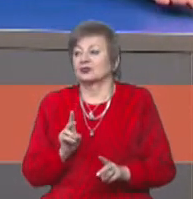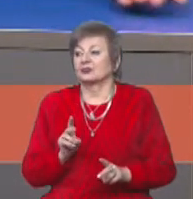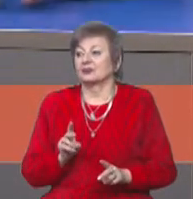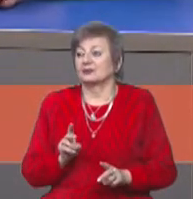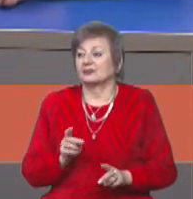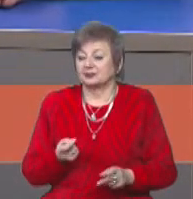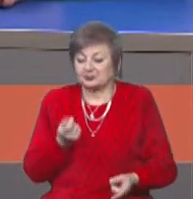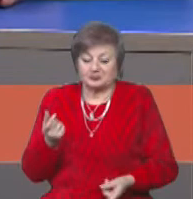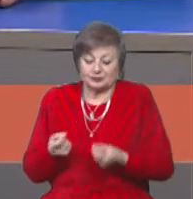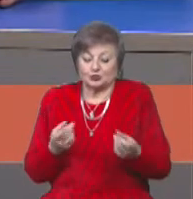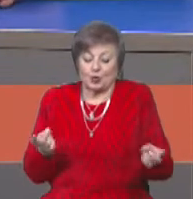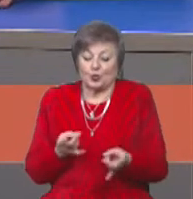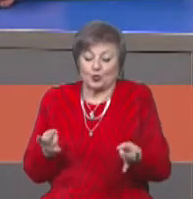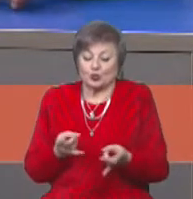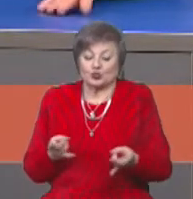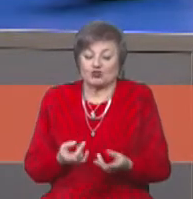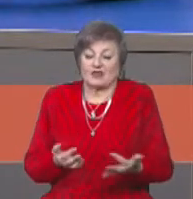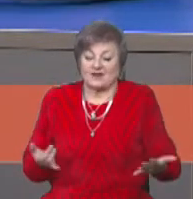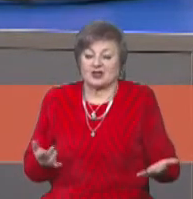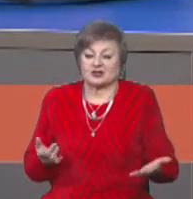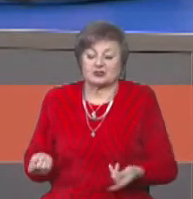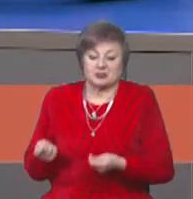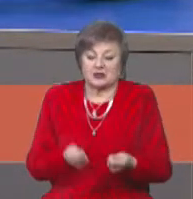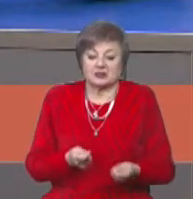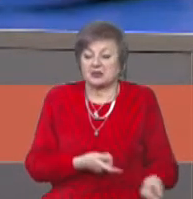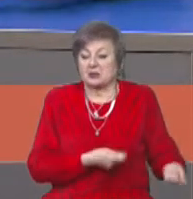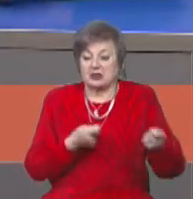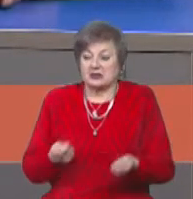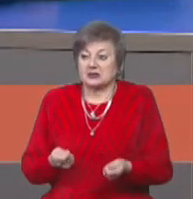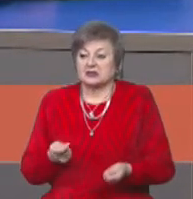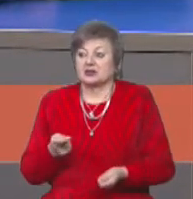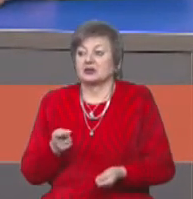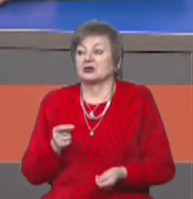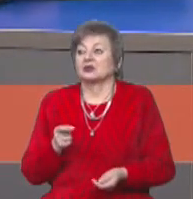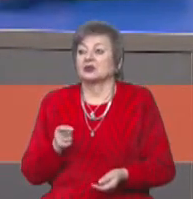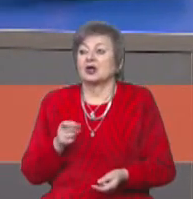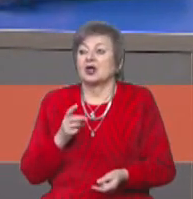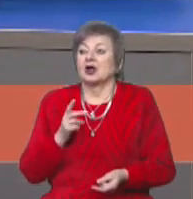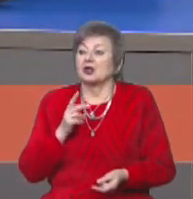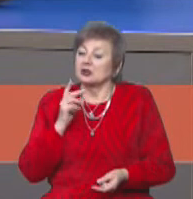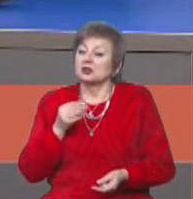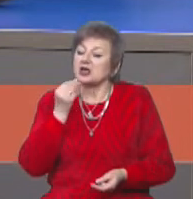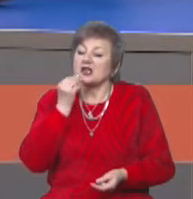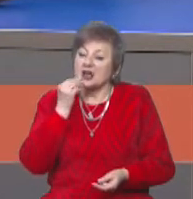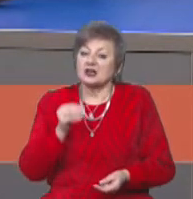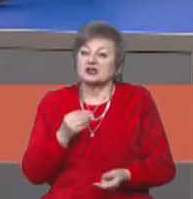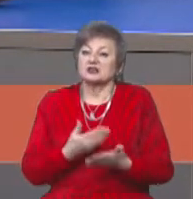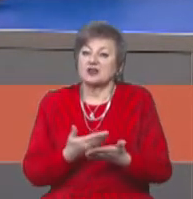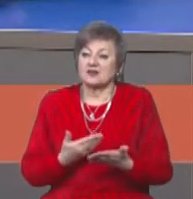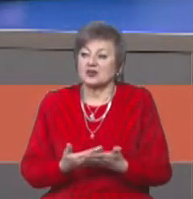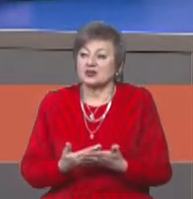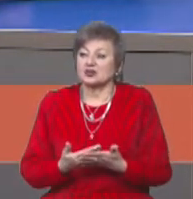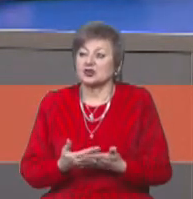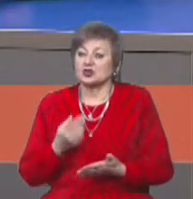досить такі, ну, потрібні і якісні, не те, щоб коштовні, а якісні речі там,